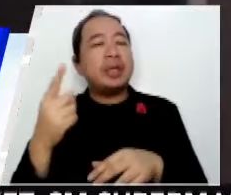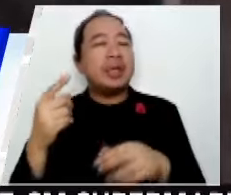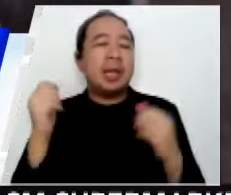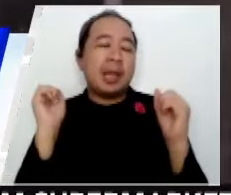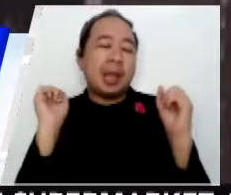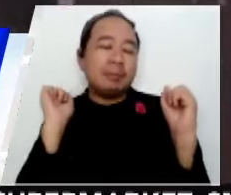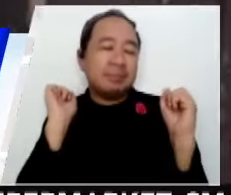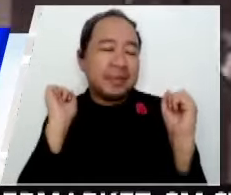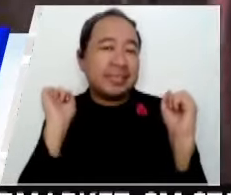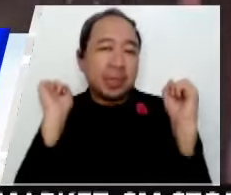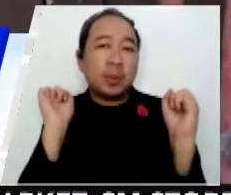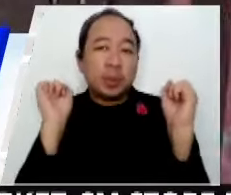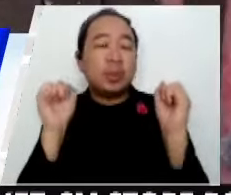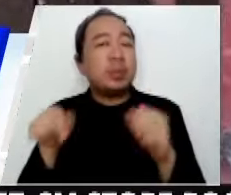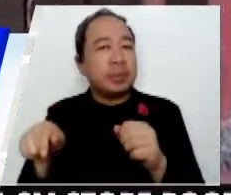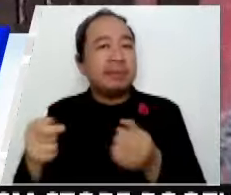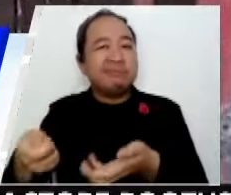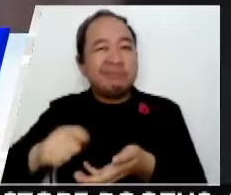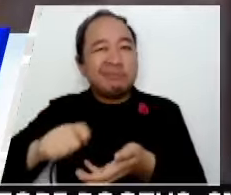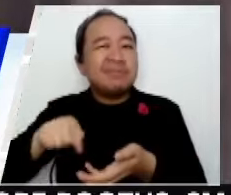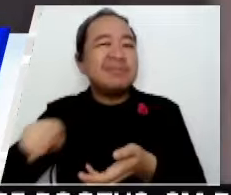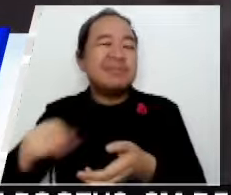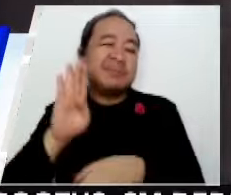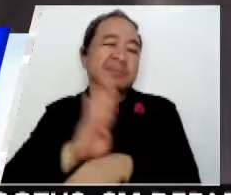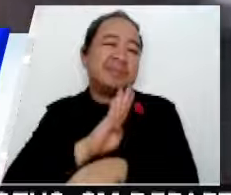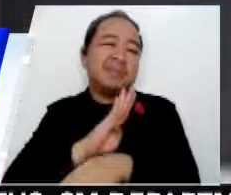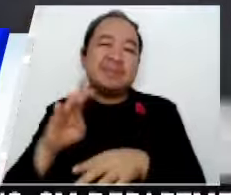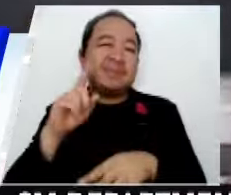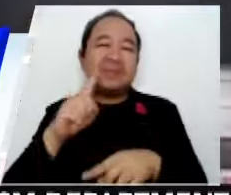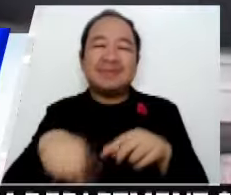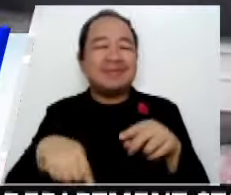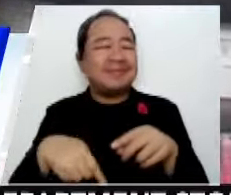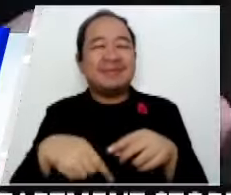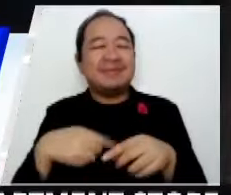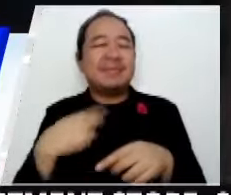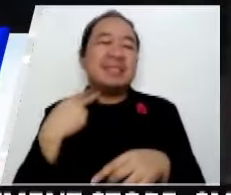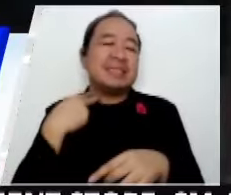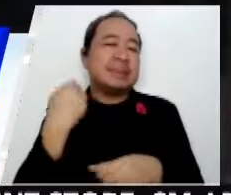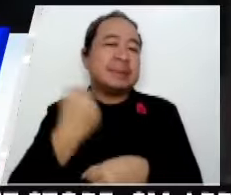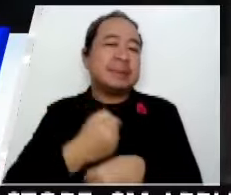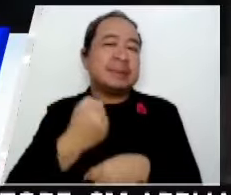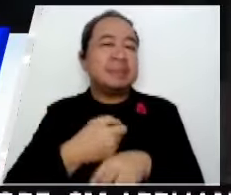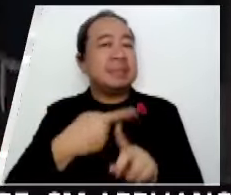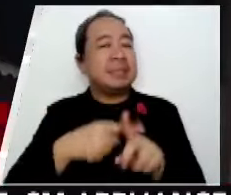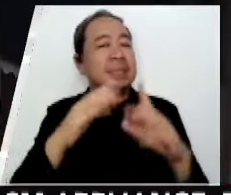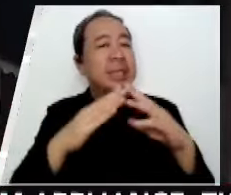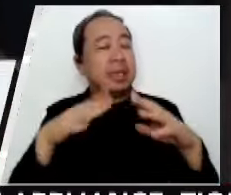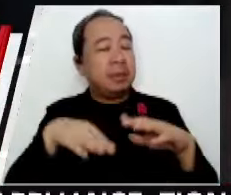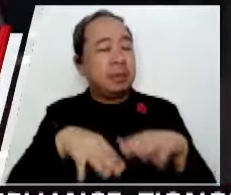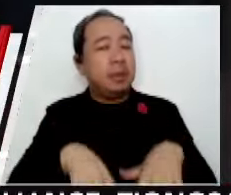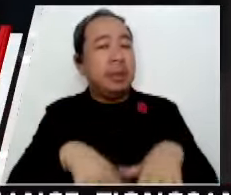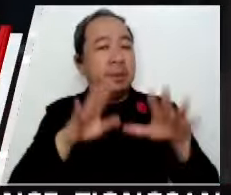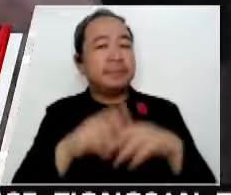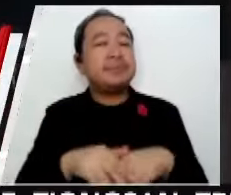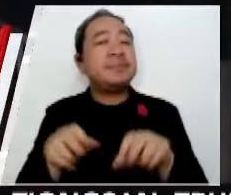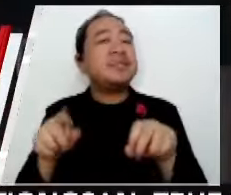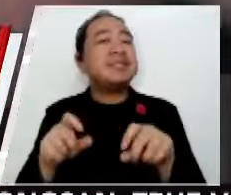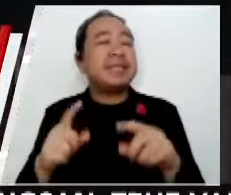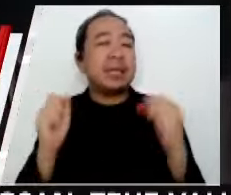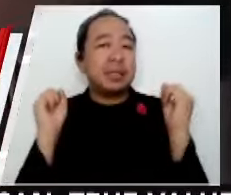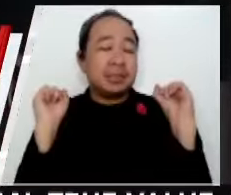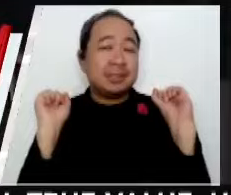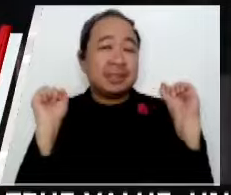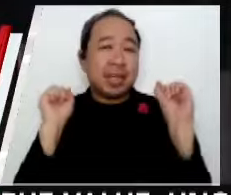ang kanyang bahay, di pa siya makalabas para makapaghanap buhay. Nagtitinda kami ng taho. Taho ano namin, di